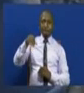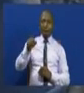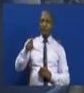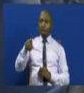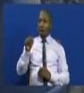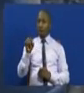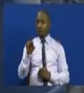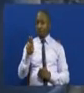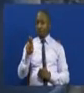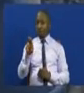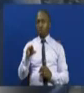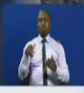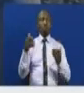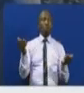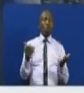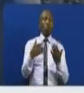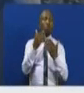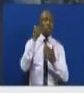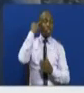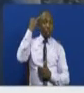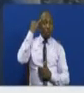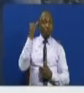tunashauri kwamba wanaweza wakafanyiwa